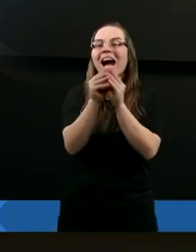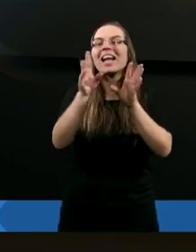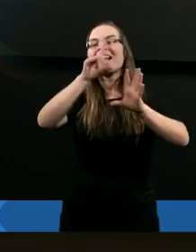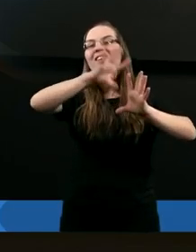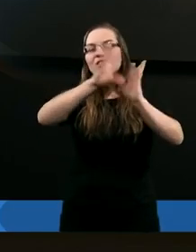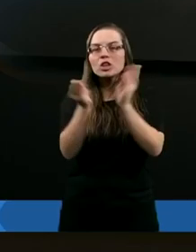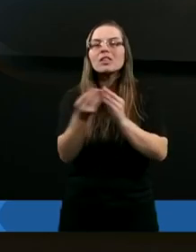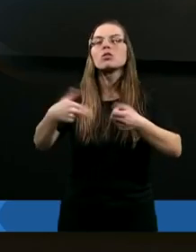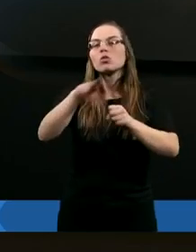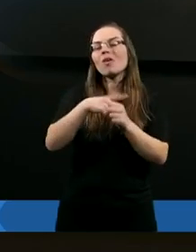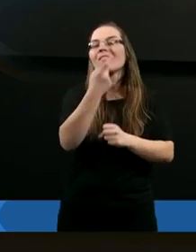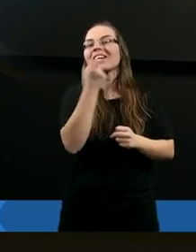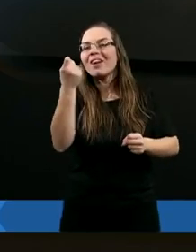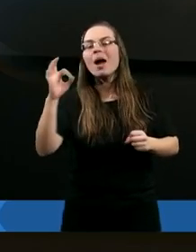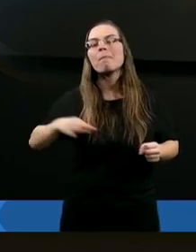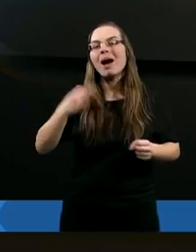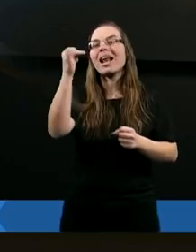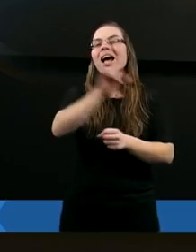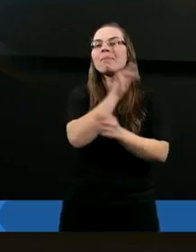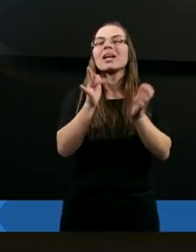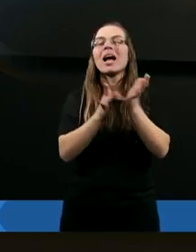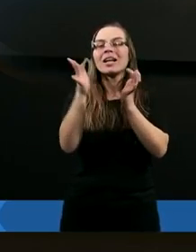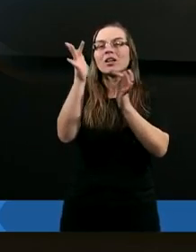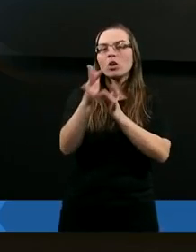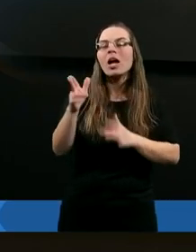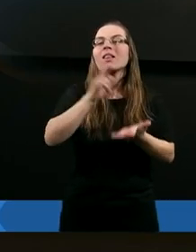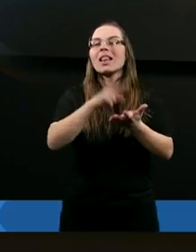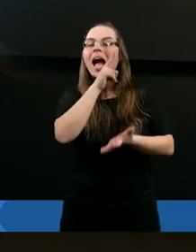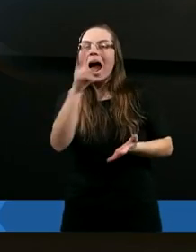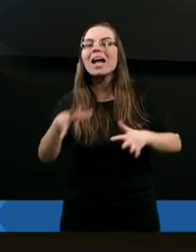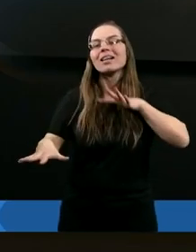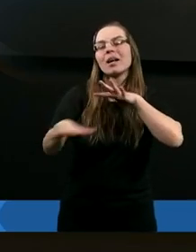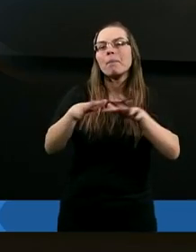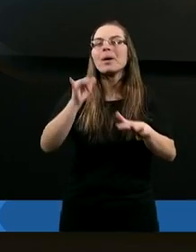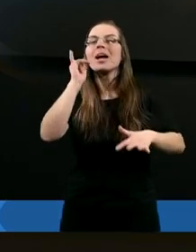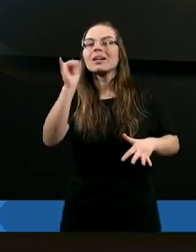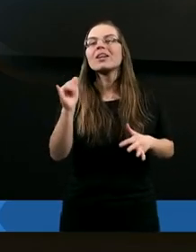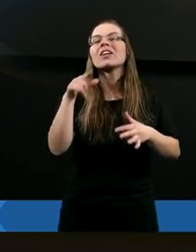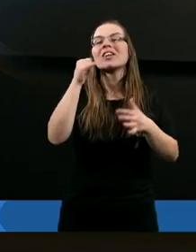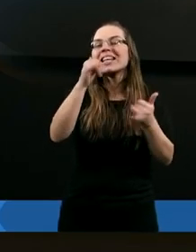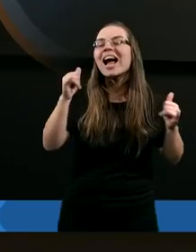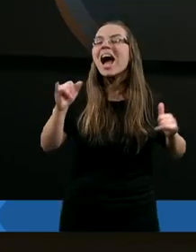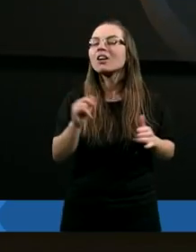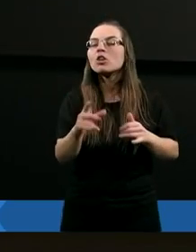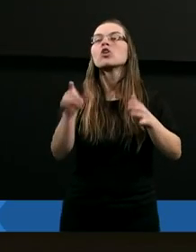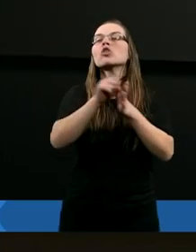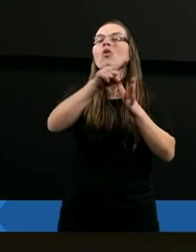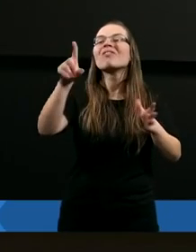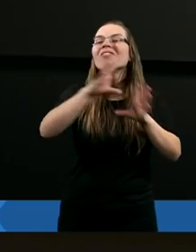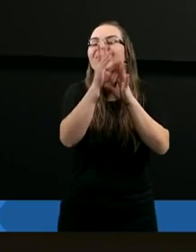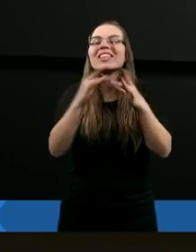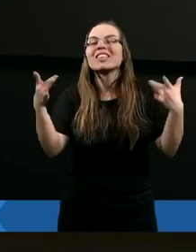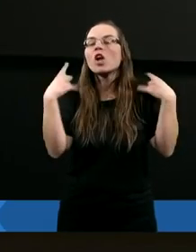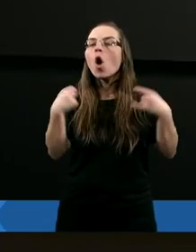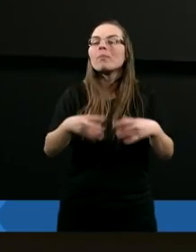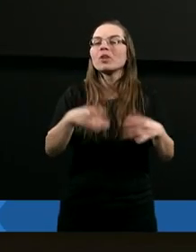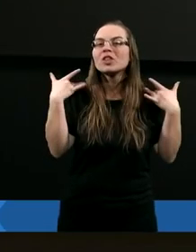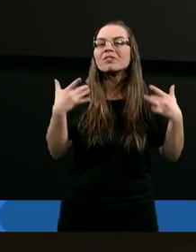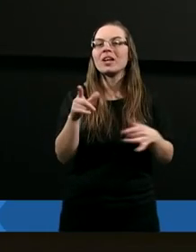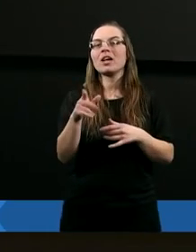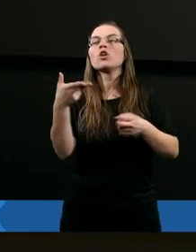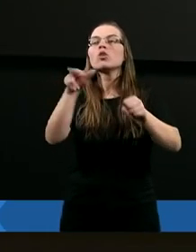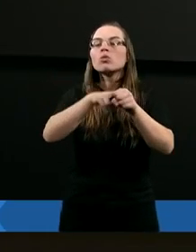wszystkimi, którzy wzywają imienia Pana naszego Jezusa Chrystusa na każdym miejscu ich i naszym, do żywych osób, do tych